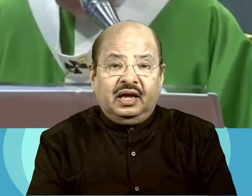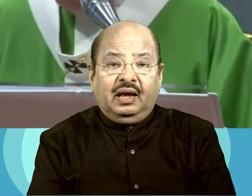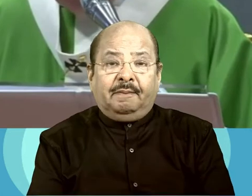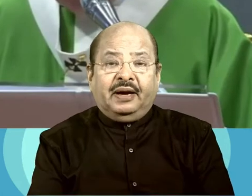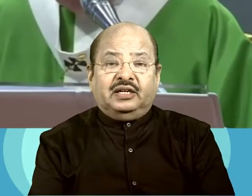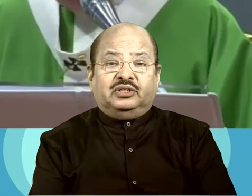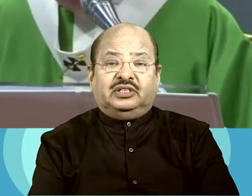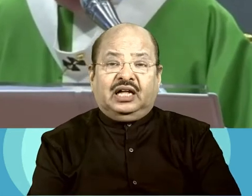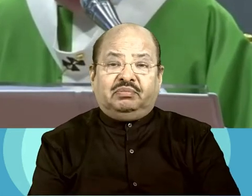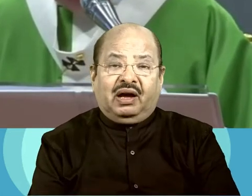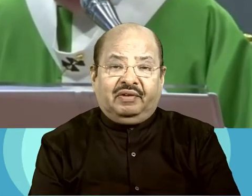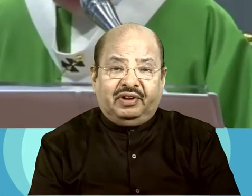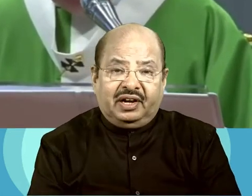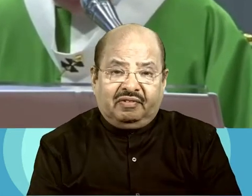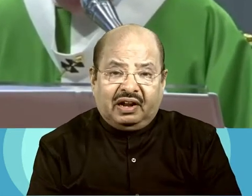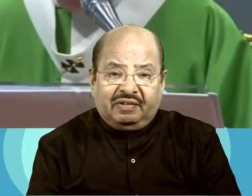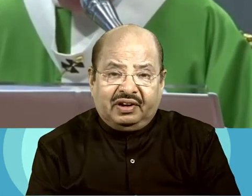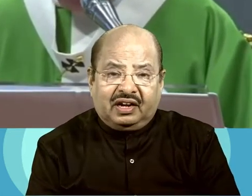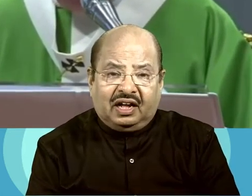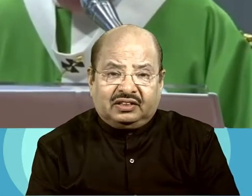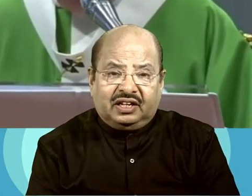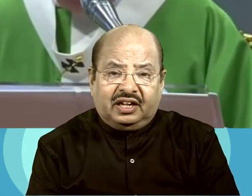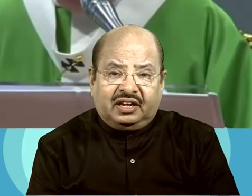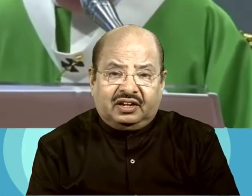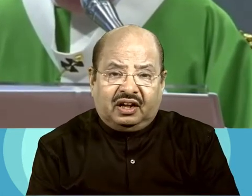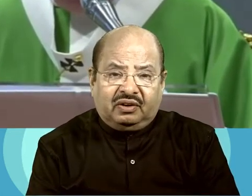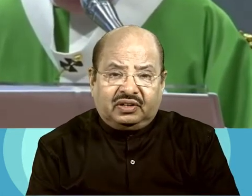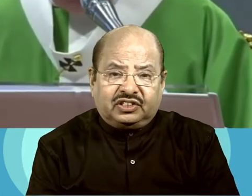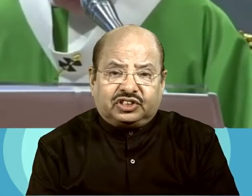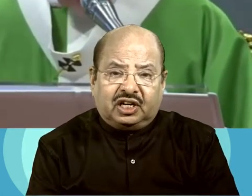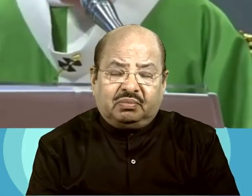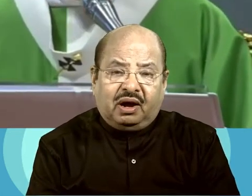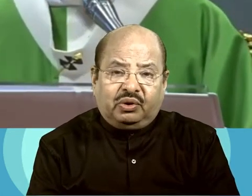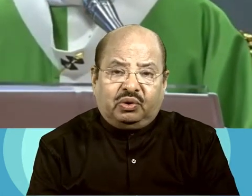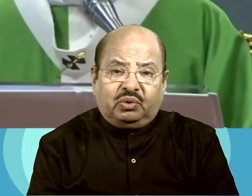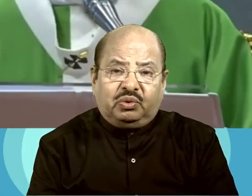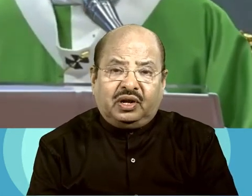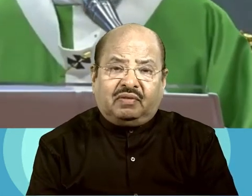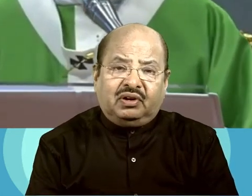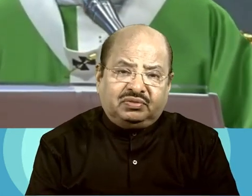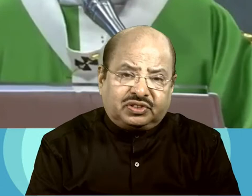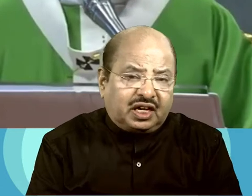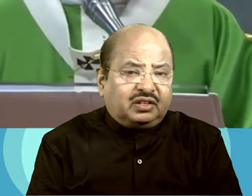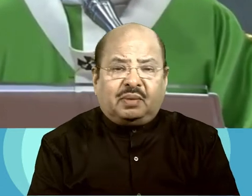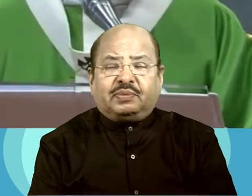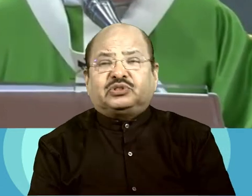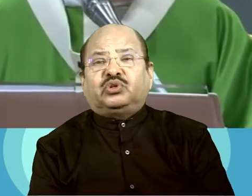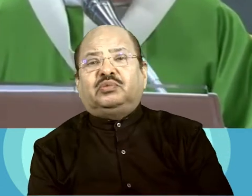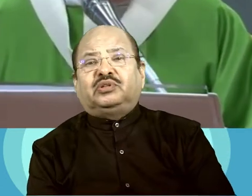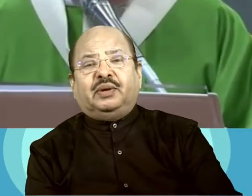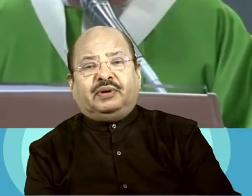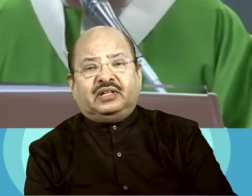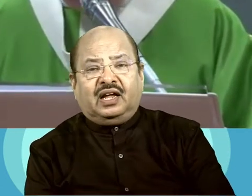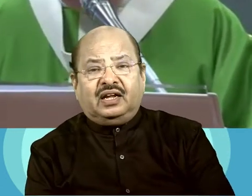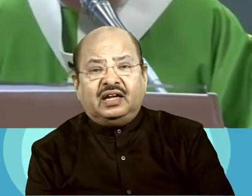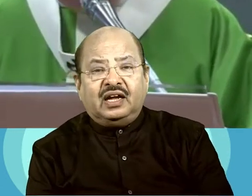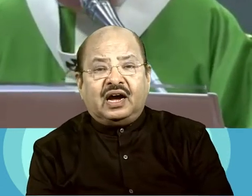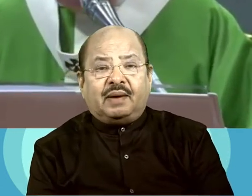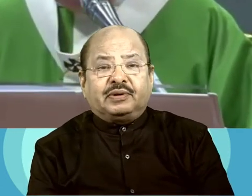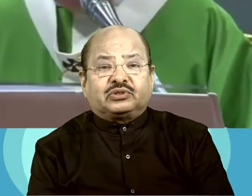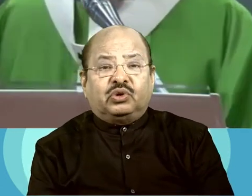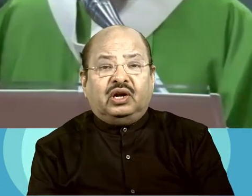2:13-14. പരിശുദ്ധാത്മാവിൻ്റെ വരവിന് കാത്തിരിക്കാവുന്ന ശിഷ്യന്മാരോടുകൂടി അവളും ചേർന്ന്